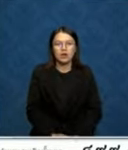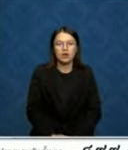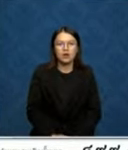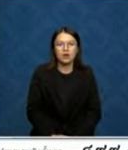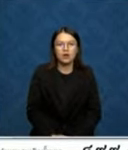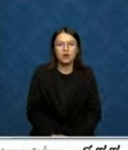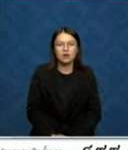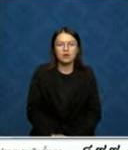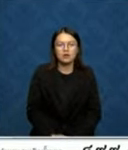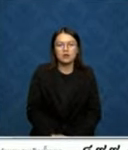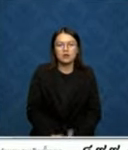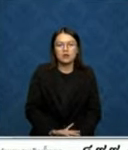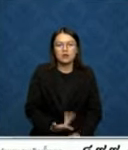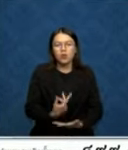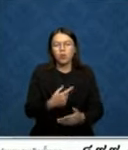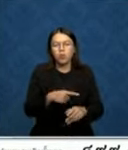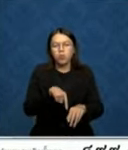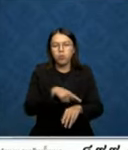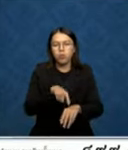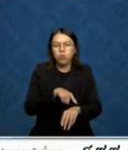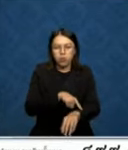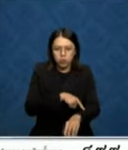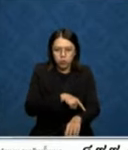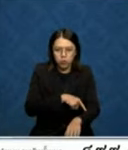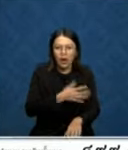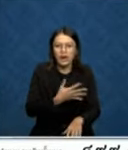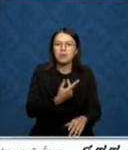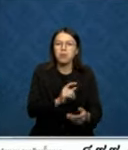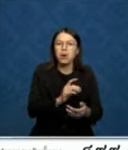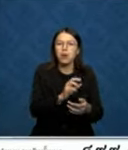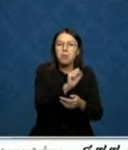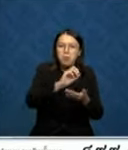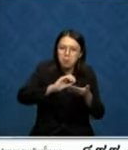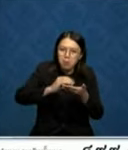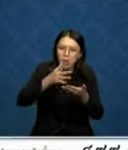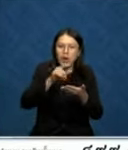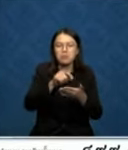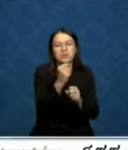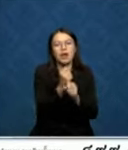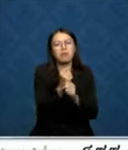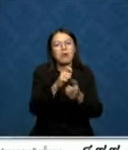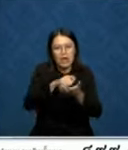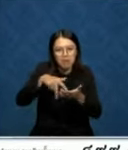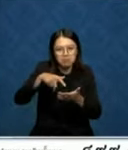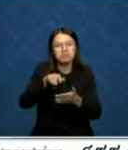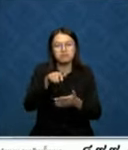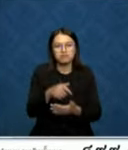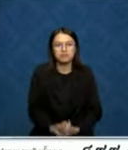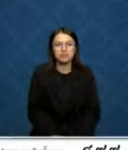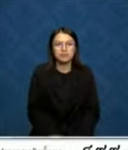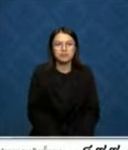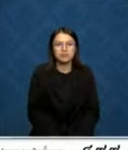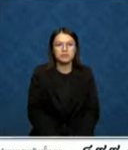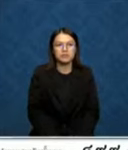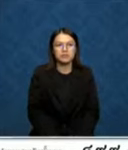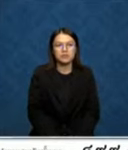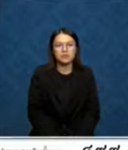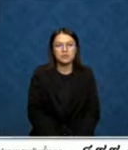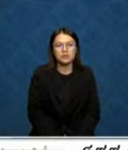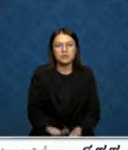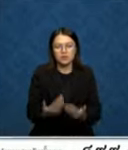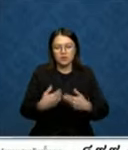องลำบากนะครับแล้วก็ใช้เวลานานในการทำแต่ละทรานแซคชั่นไม่น่าจะเกิดขึ้นได้นะครับส่วนเรื่องอื่นๆนะครับผมขอเป็นเรื่องสุ